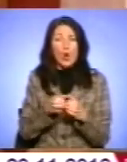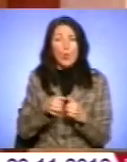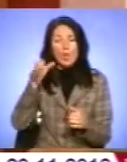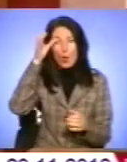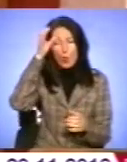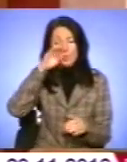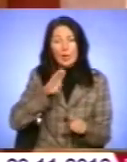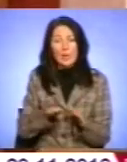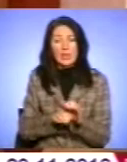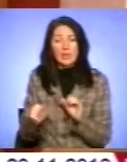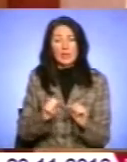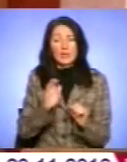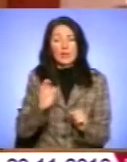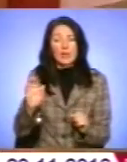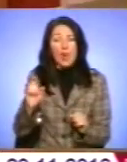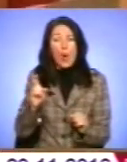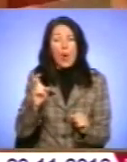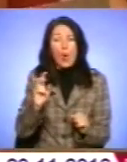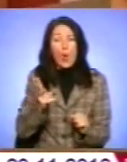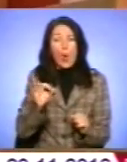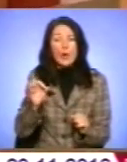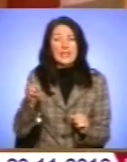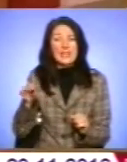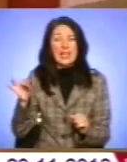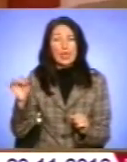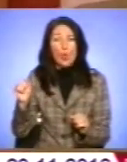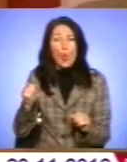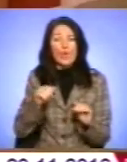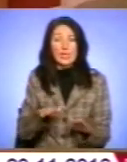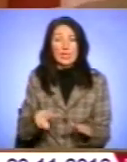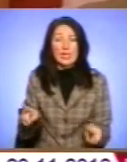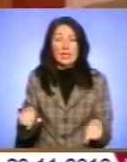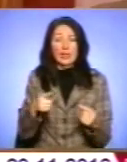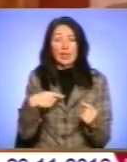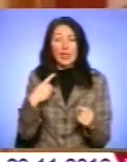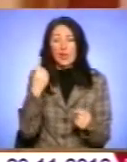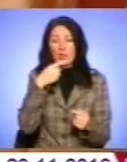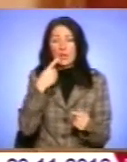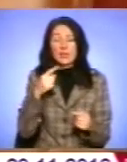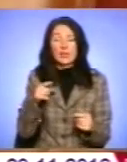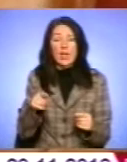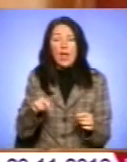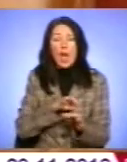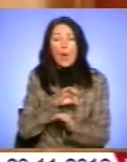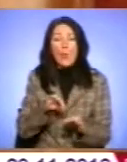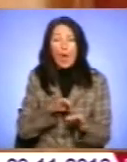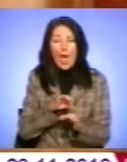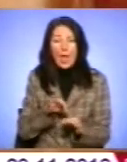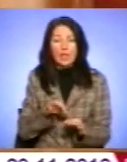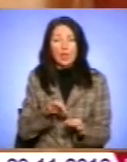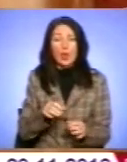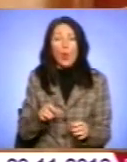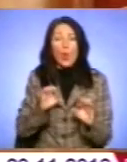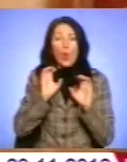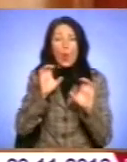під керівництвом Василя Васильовича Костицького вирішила створити власний проект кодексу суддівської етики для того,